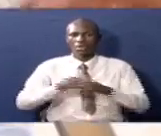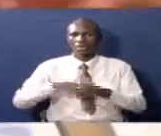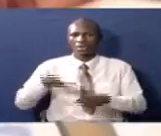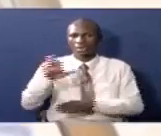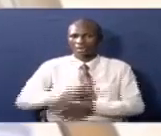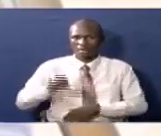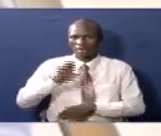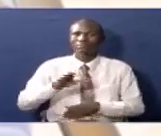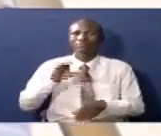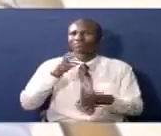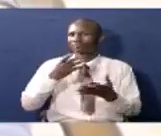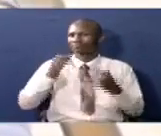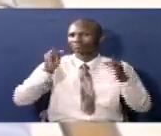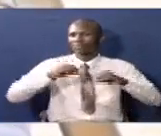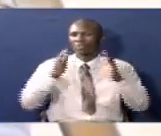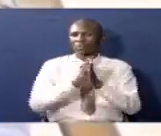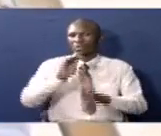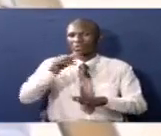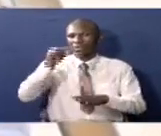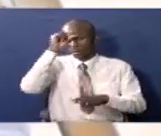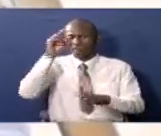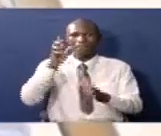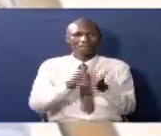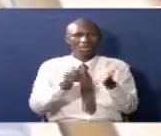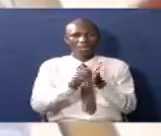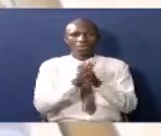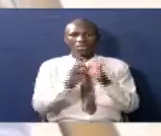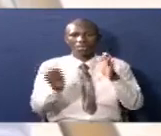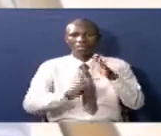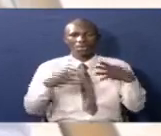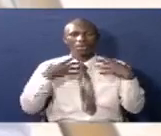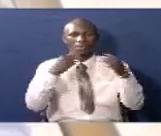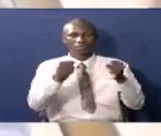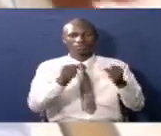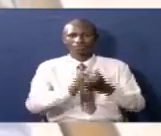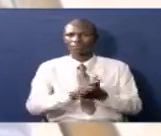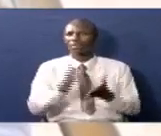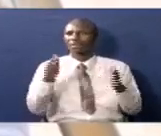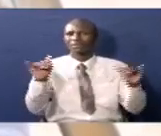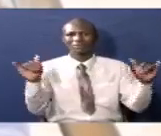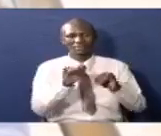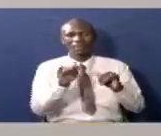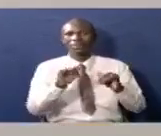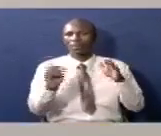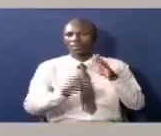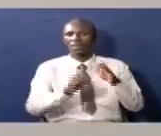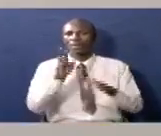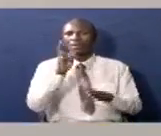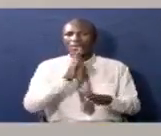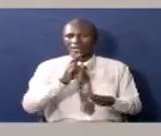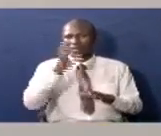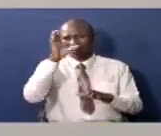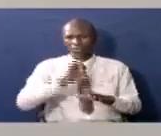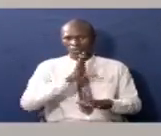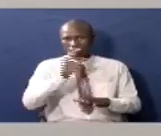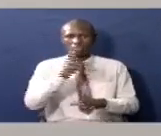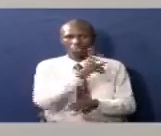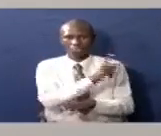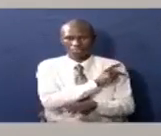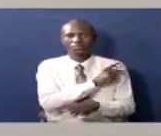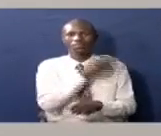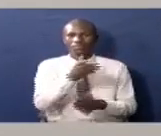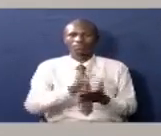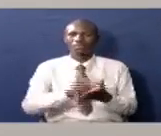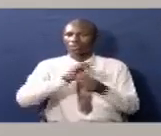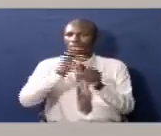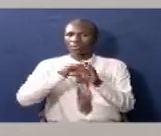kiu kukwati ya nina silikali ya kaunti ya Masako na muvia wa uiti na uimuamwe vamwe na muvia wa Red Cross kutuwa Nzanzo ya